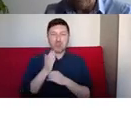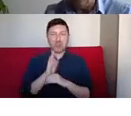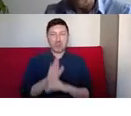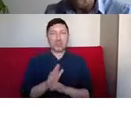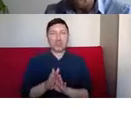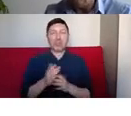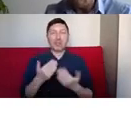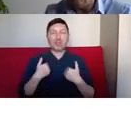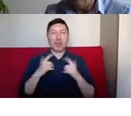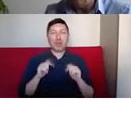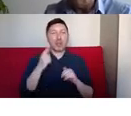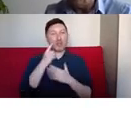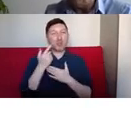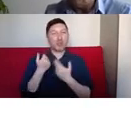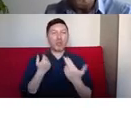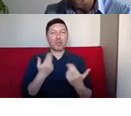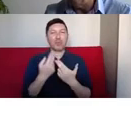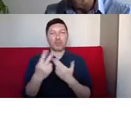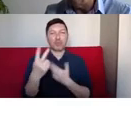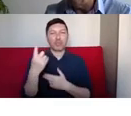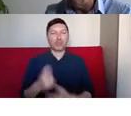à votre disposition pour répondre à vos questions.